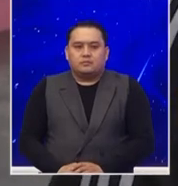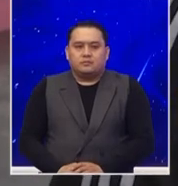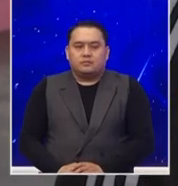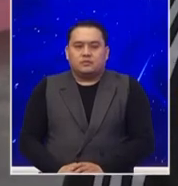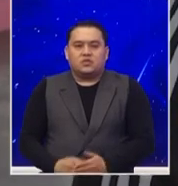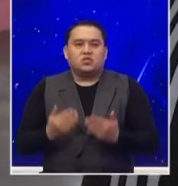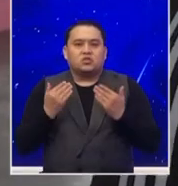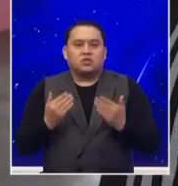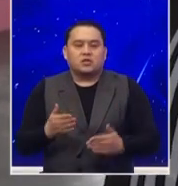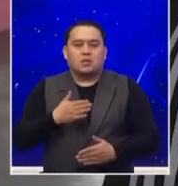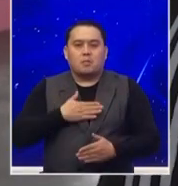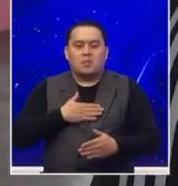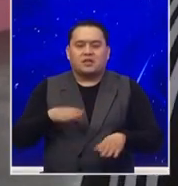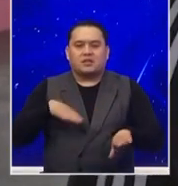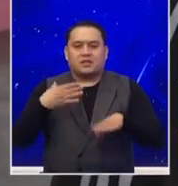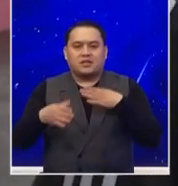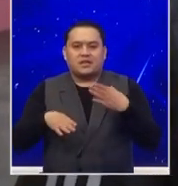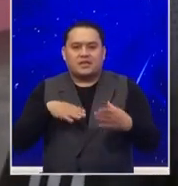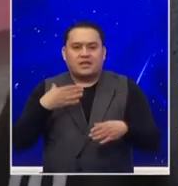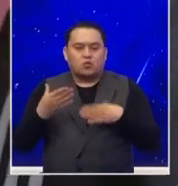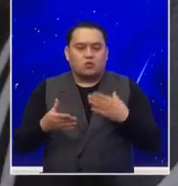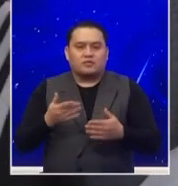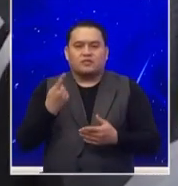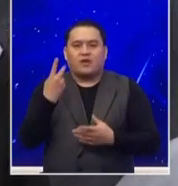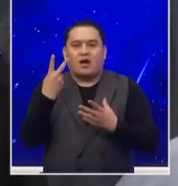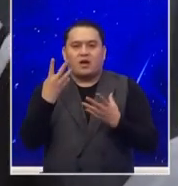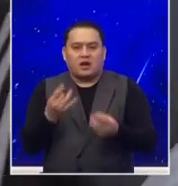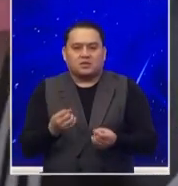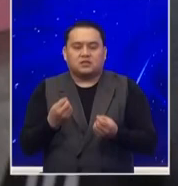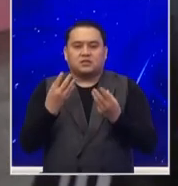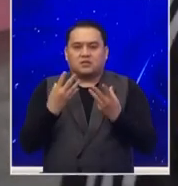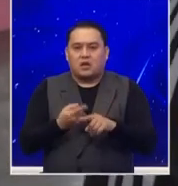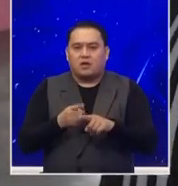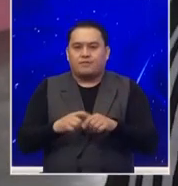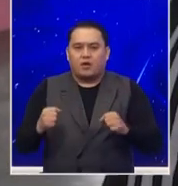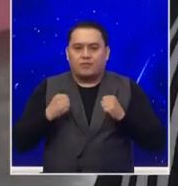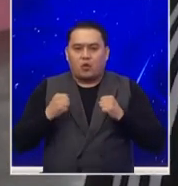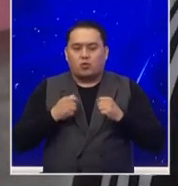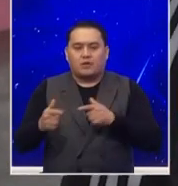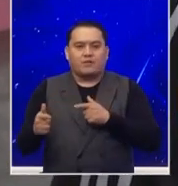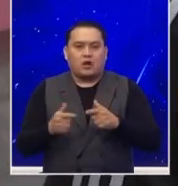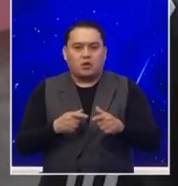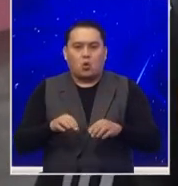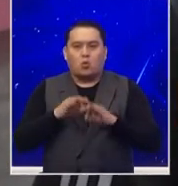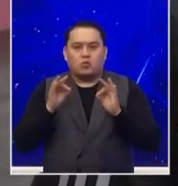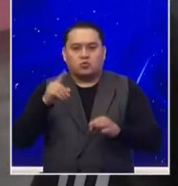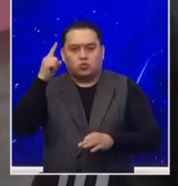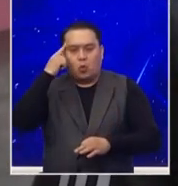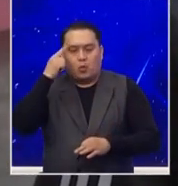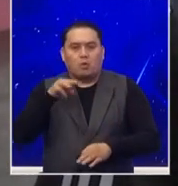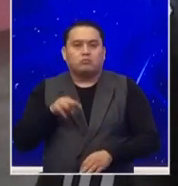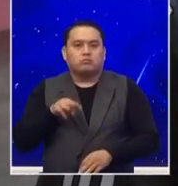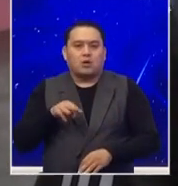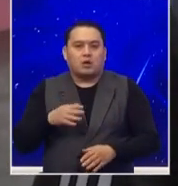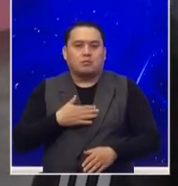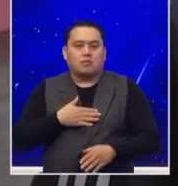На данный момент мы бесперерывно тренируемся по 2 раза в день, сохраняем физическую форму и оттачиваем приемы. Думаю, что в марте